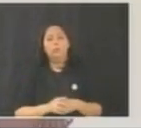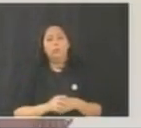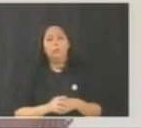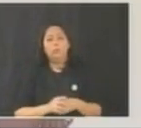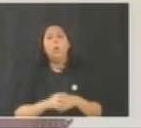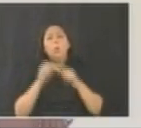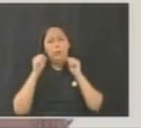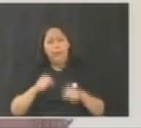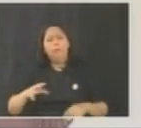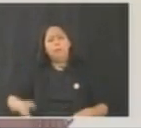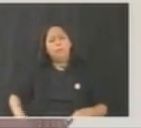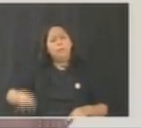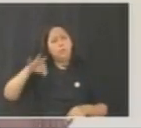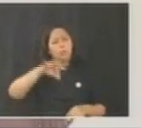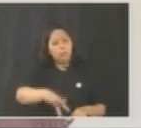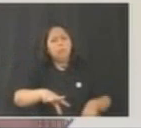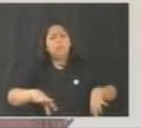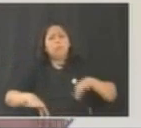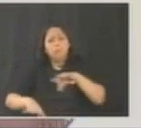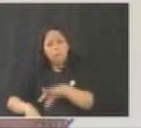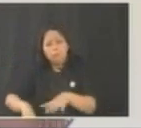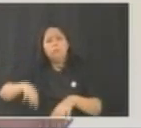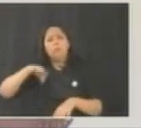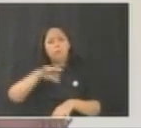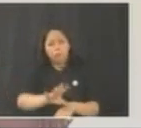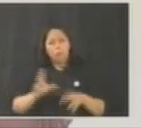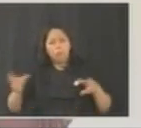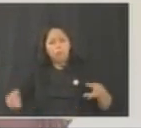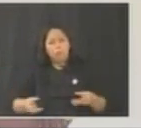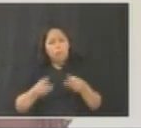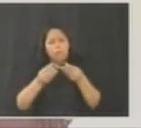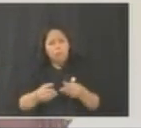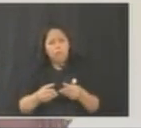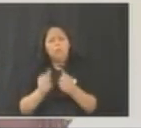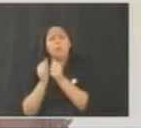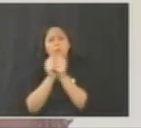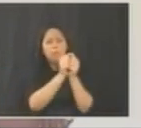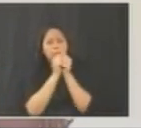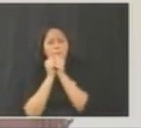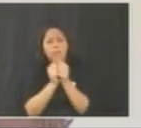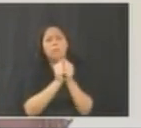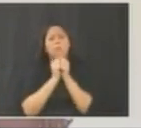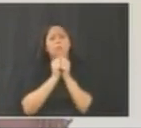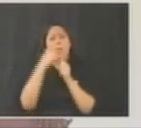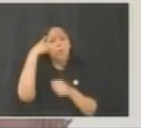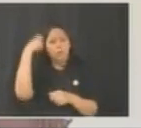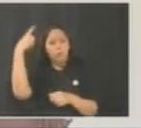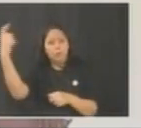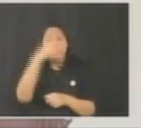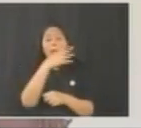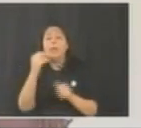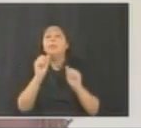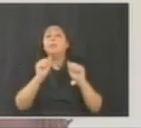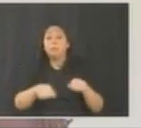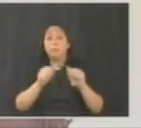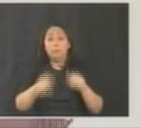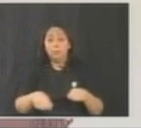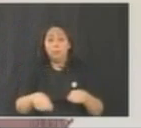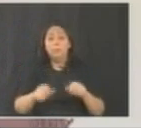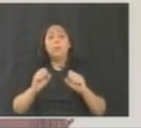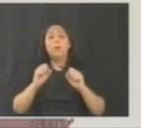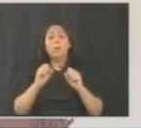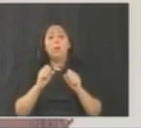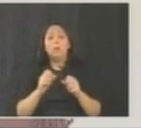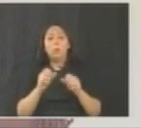Pagsamasamahin natin ang ating mga hangarin at kakayahan upang makalikha tayo